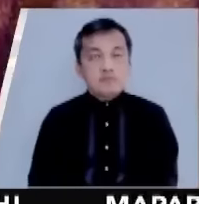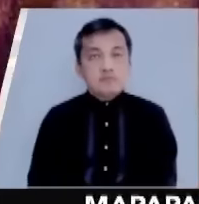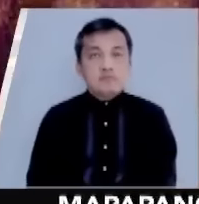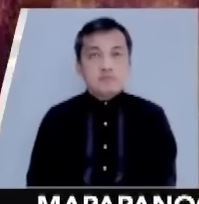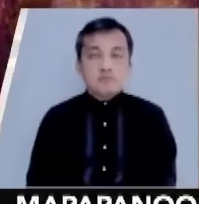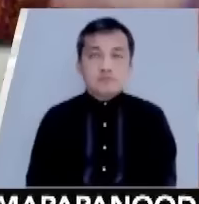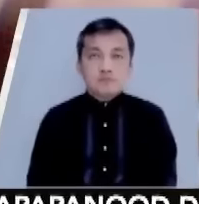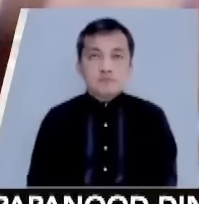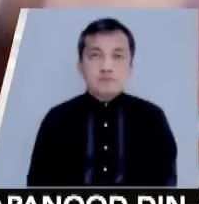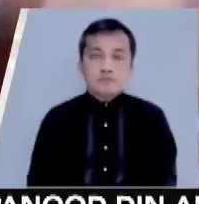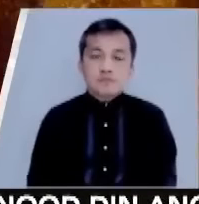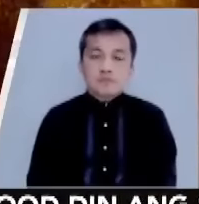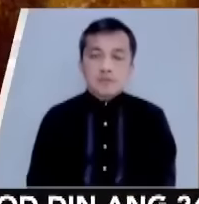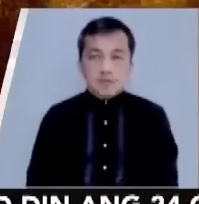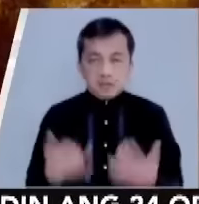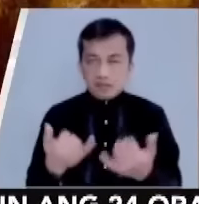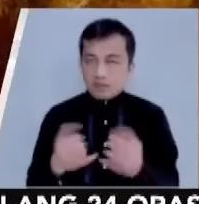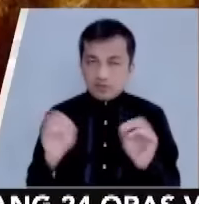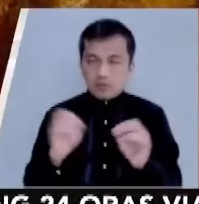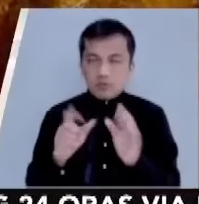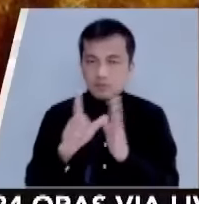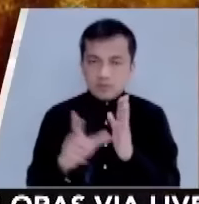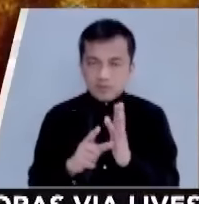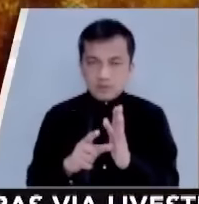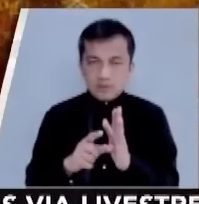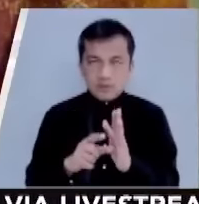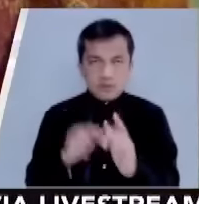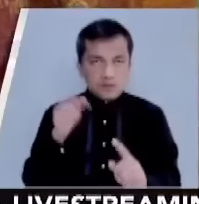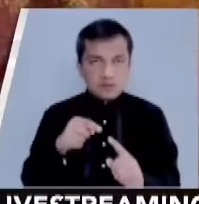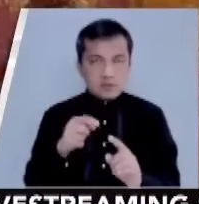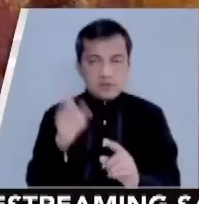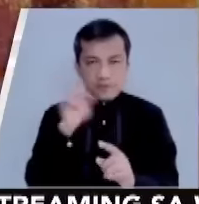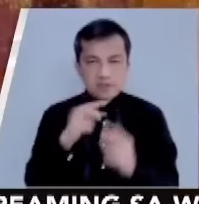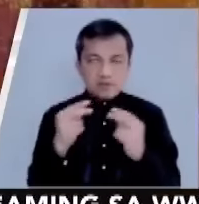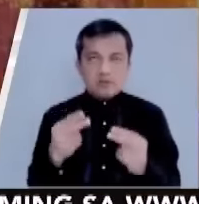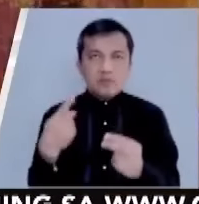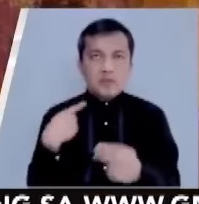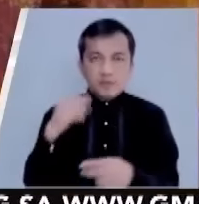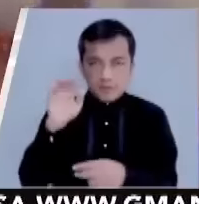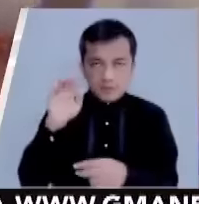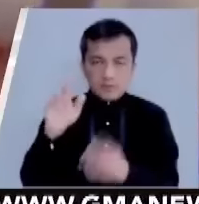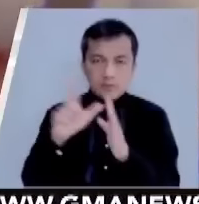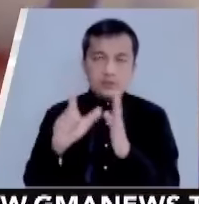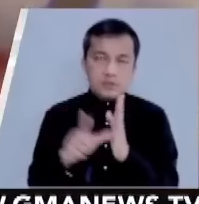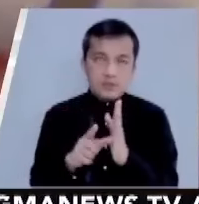Sa ngayon, wala pa talagang batas specific to fake news. Pero may ilang panukalang batas para dito.